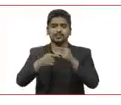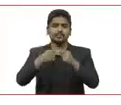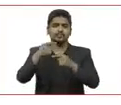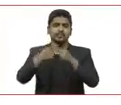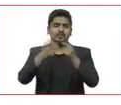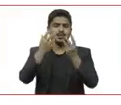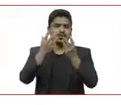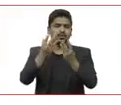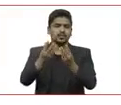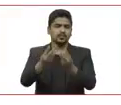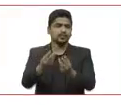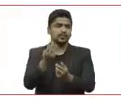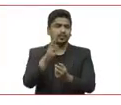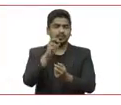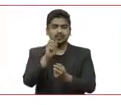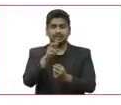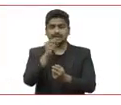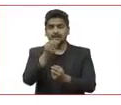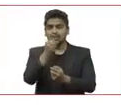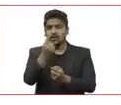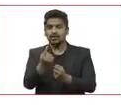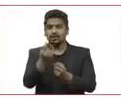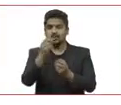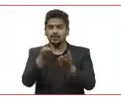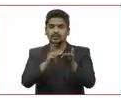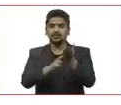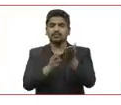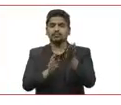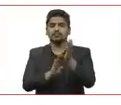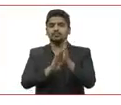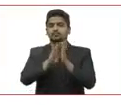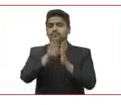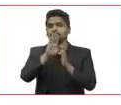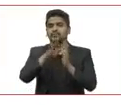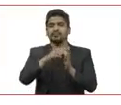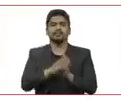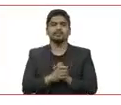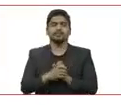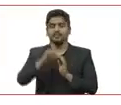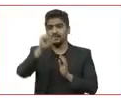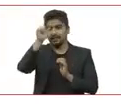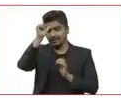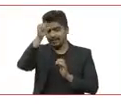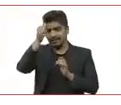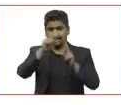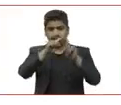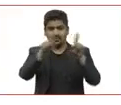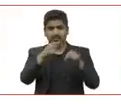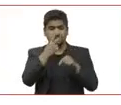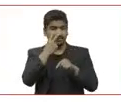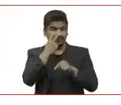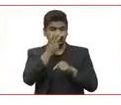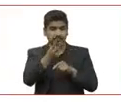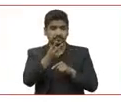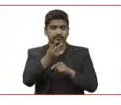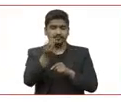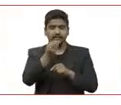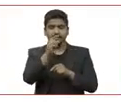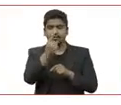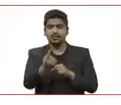रूपले कम भइसकेको थियो। तर केही हप्तामा यो पनि बढ्दै गइरहेको छ। तपाईँले यो रातो कोठामा जुन देख्नु भएको छ यसले